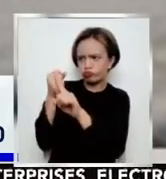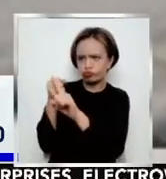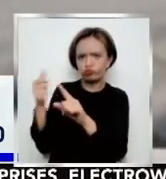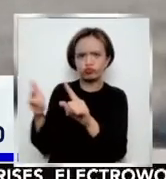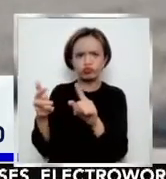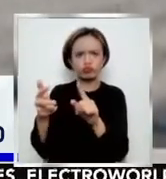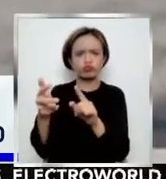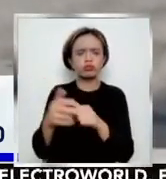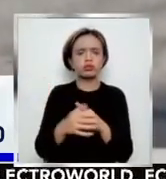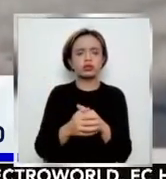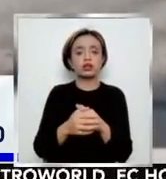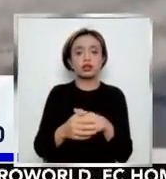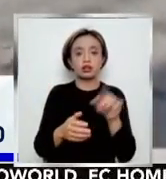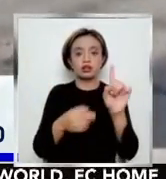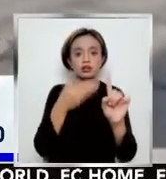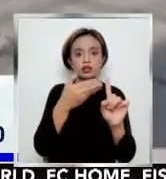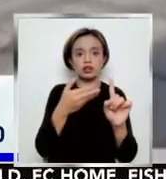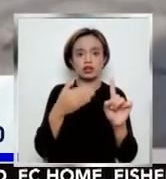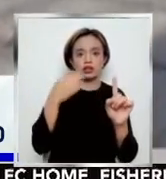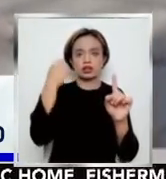Ang isa, duguan na ang muka.